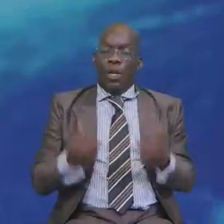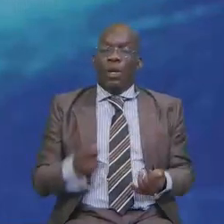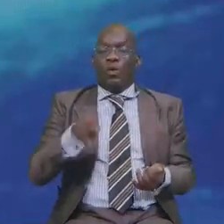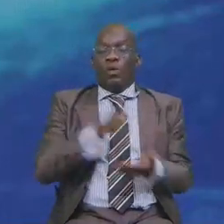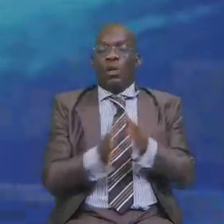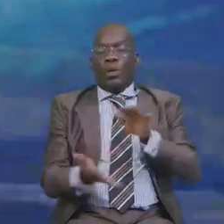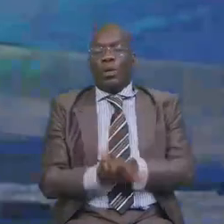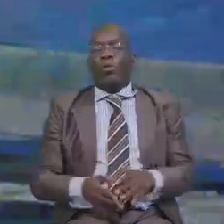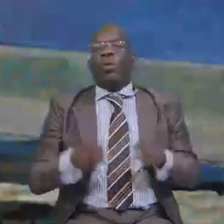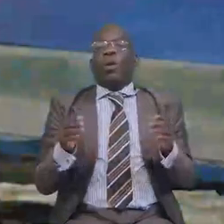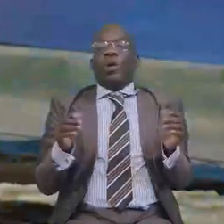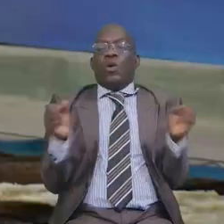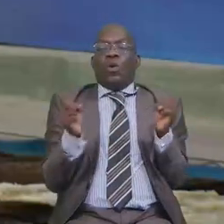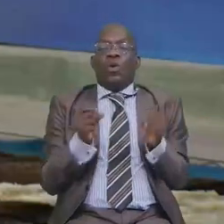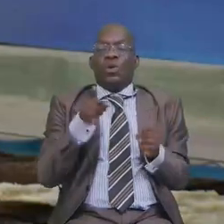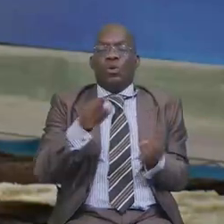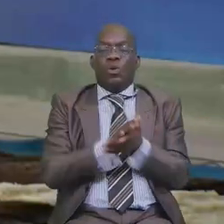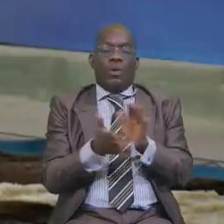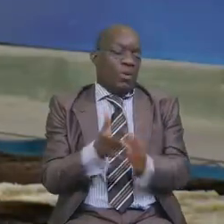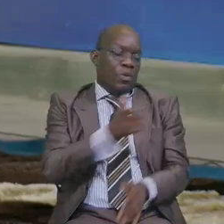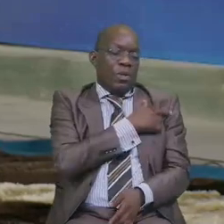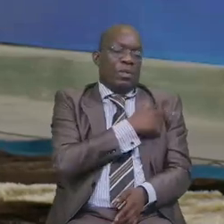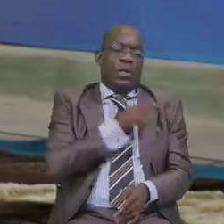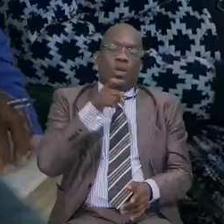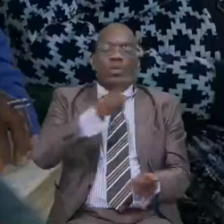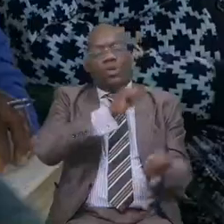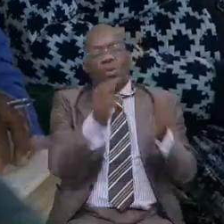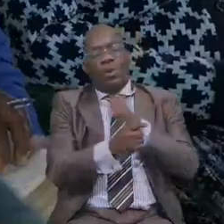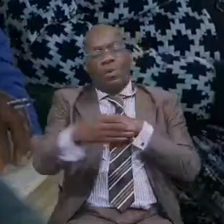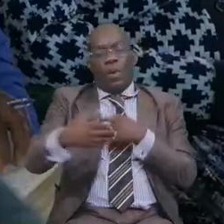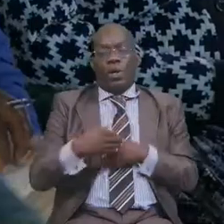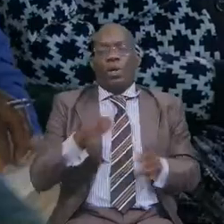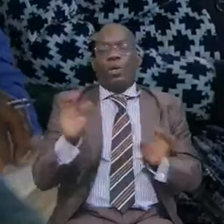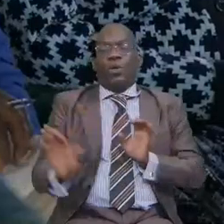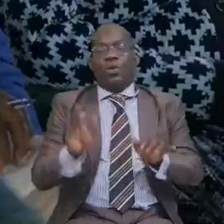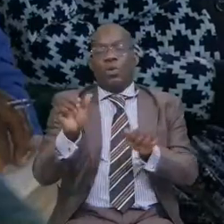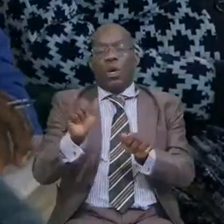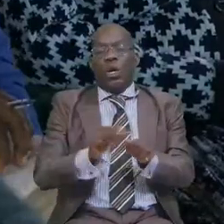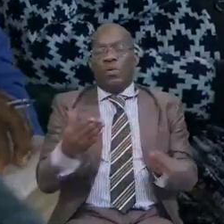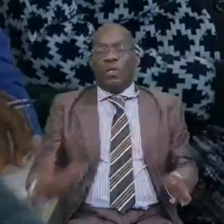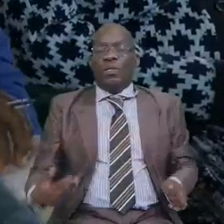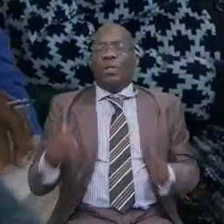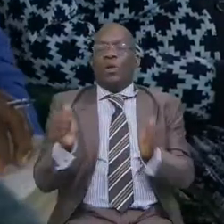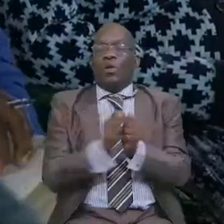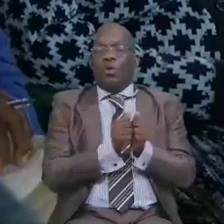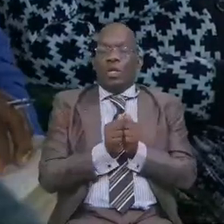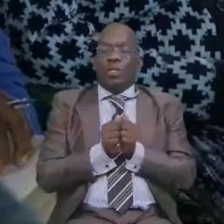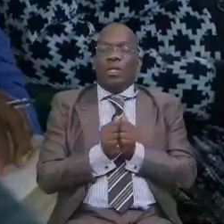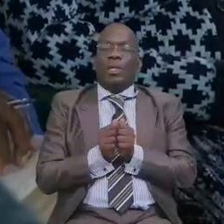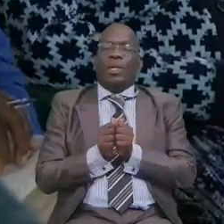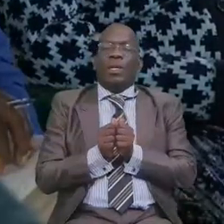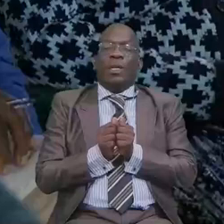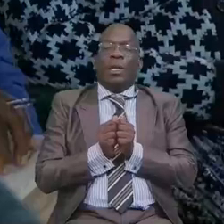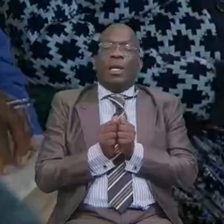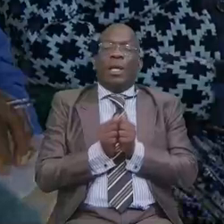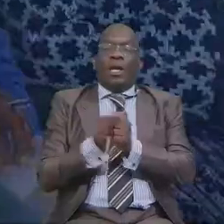la léthargie et vous avez fait marche arrière et vous faites tout avec prudence et avec une main